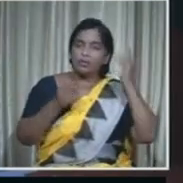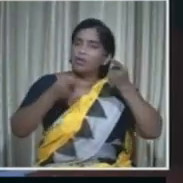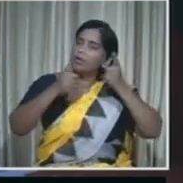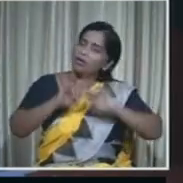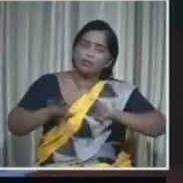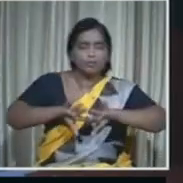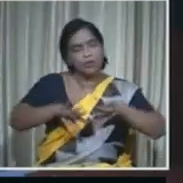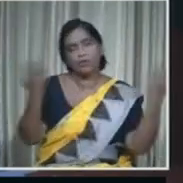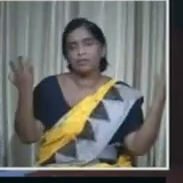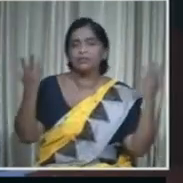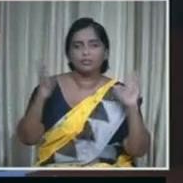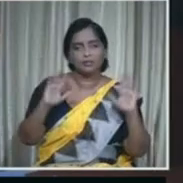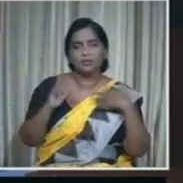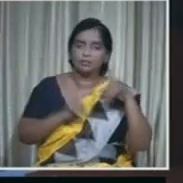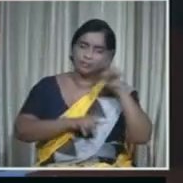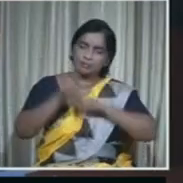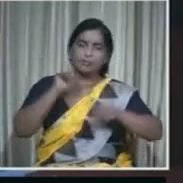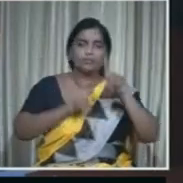දෙයක්